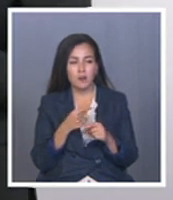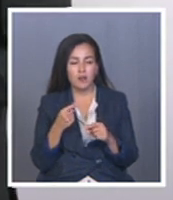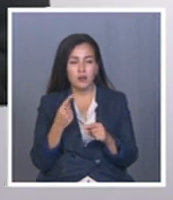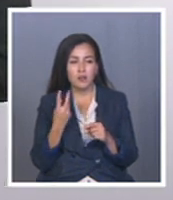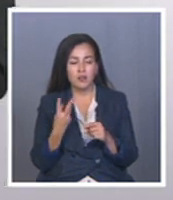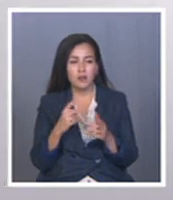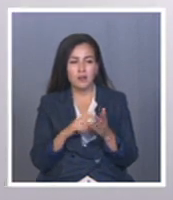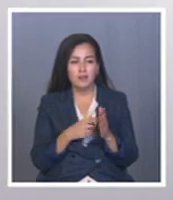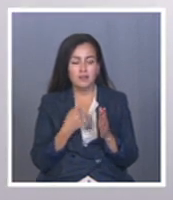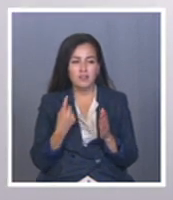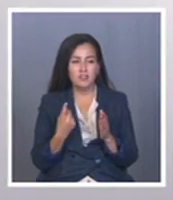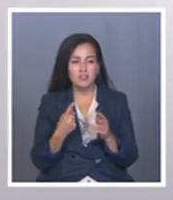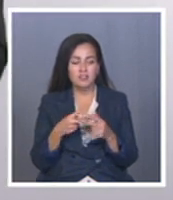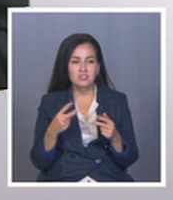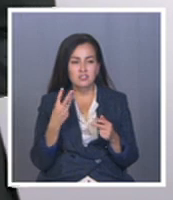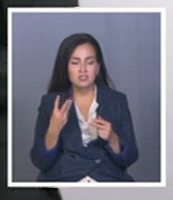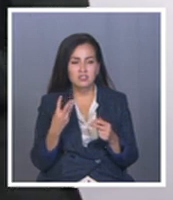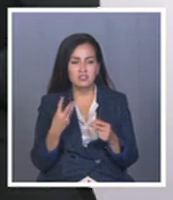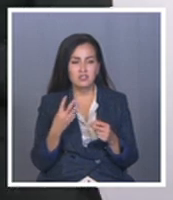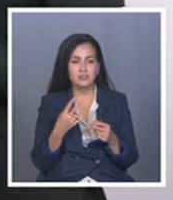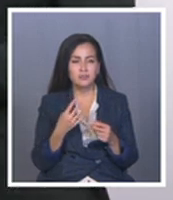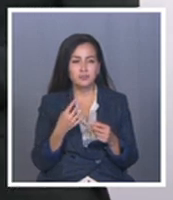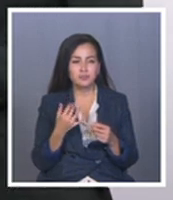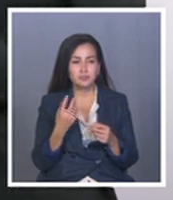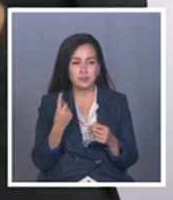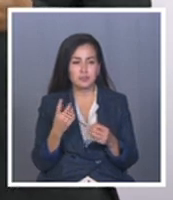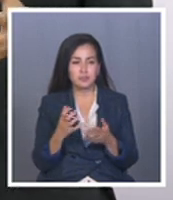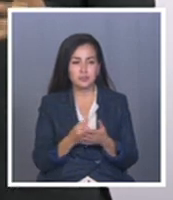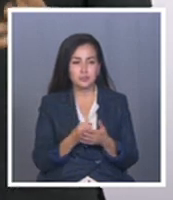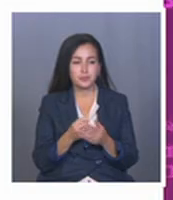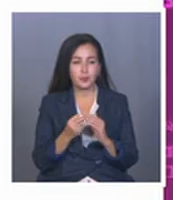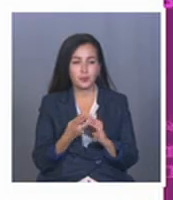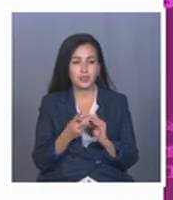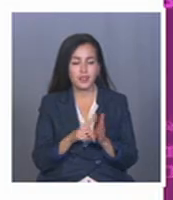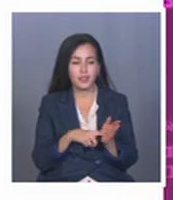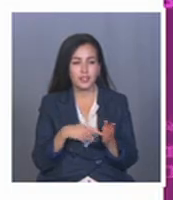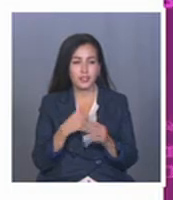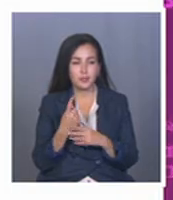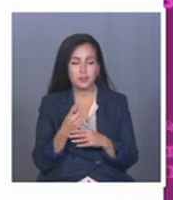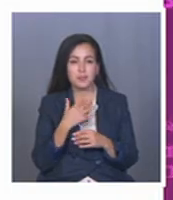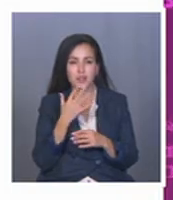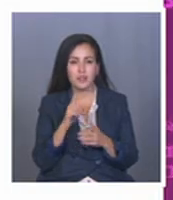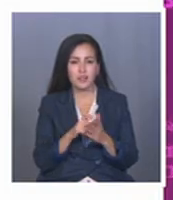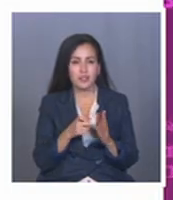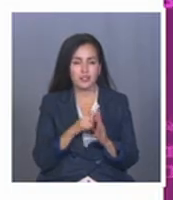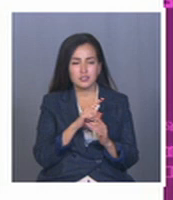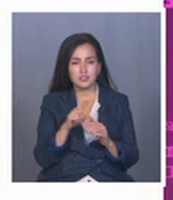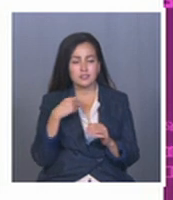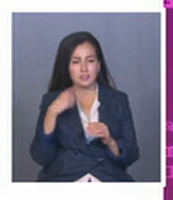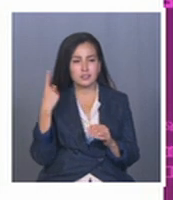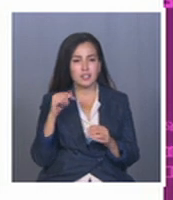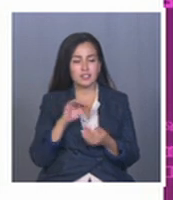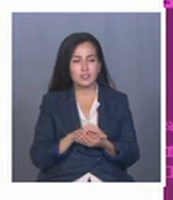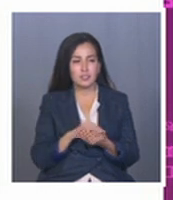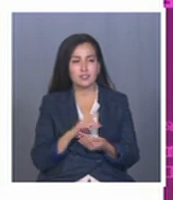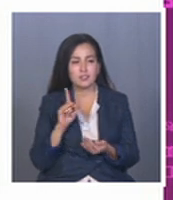болады, 3 көбейтілген 1, 3 болады, 4 азайтылған 3, 1 шығады. Яғни 5-ші сыныптан бері біз бұндай бөлшектермен амал